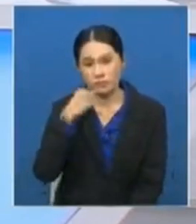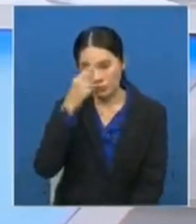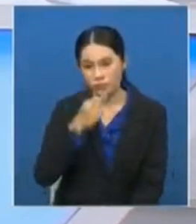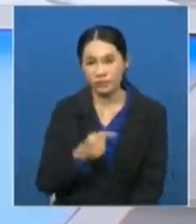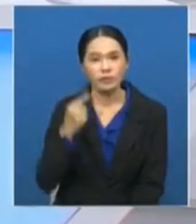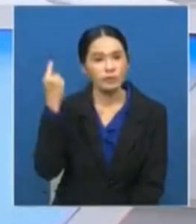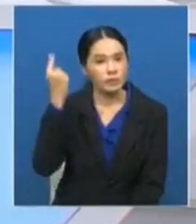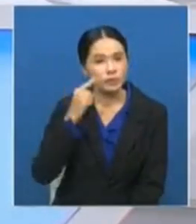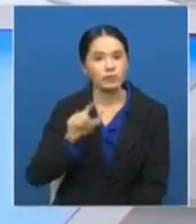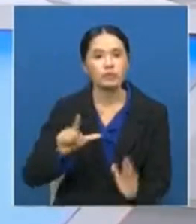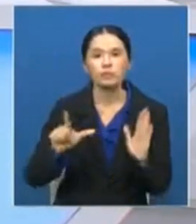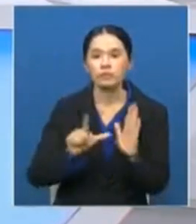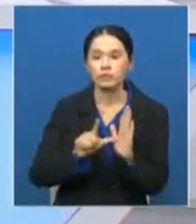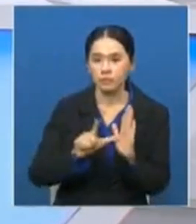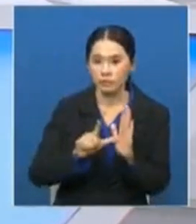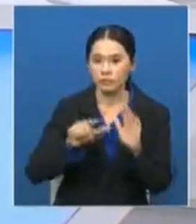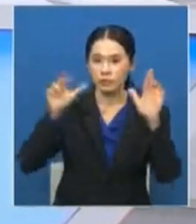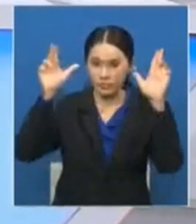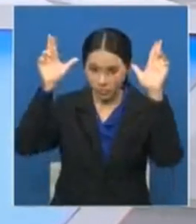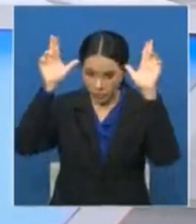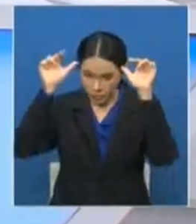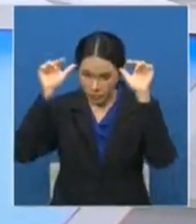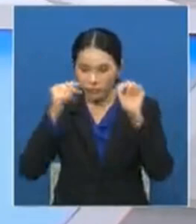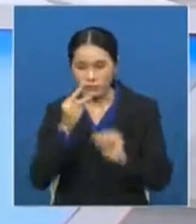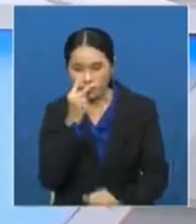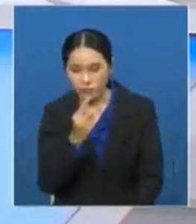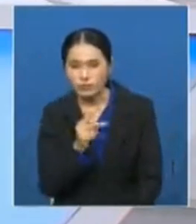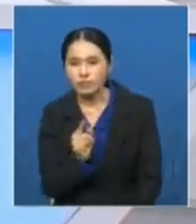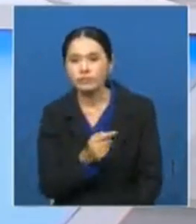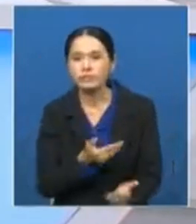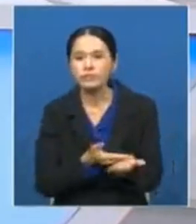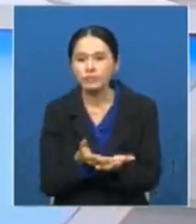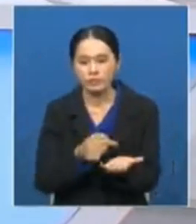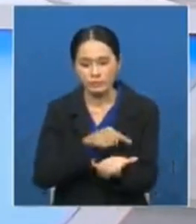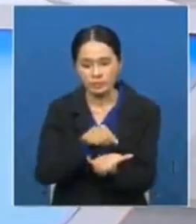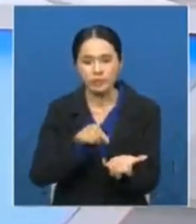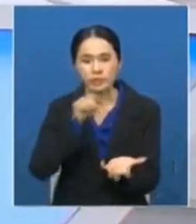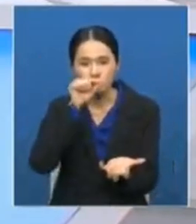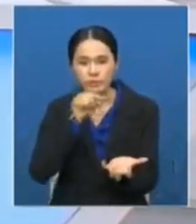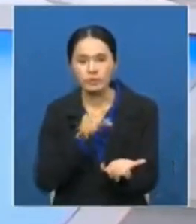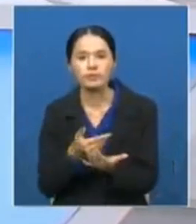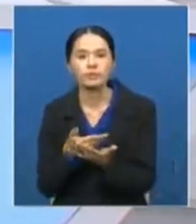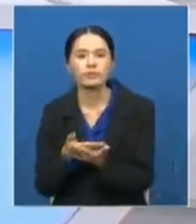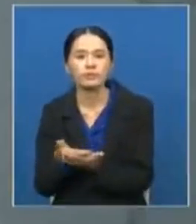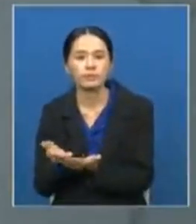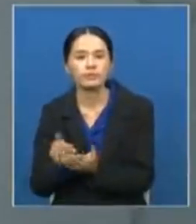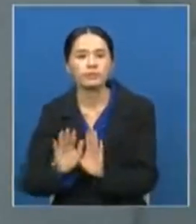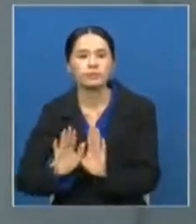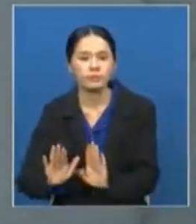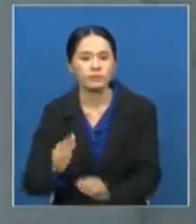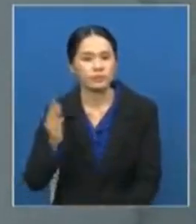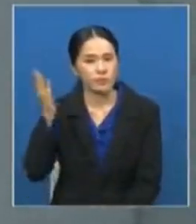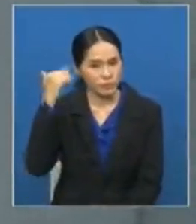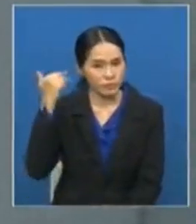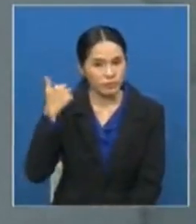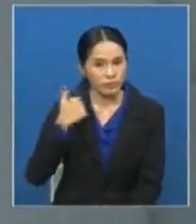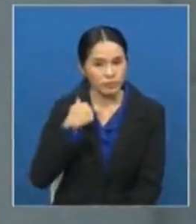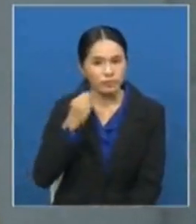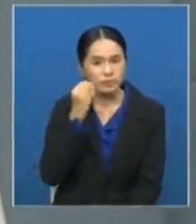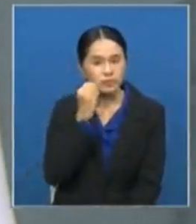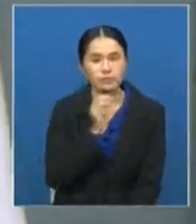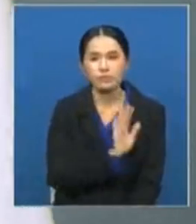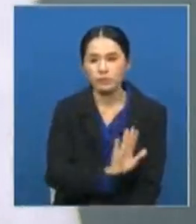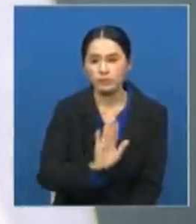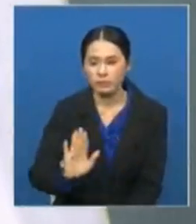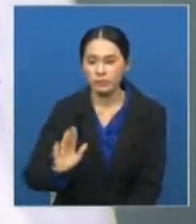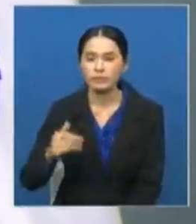ำปางนอกจากจะต้องนั่งรถม้าแอวเมืองเหนือแล้วก็ต้องซื้อชามตระไก่กลับมาฝาก เอาจริงๆนะจริงเมื่อก่อนมีกับทุกบ้านเลยนะเนี่ยชามตาไก่